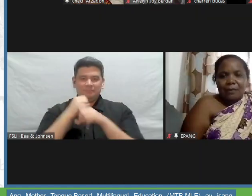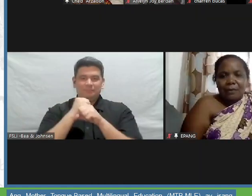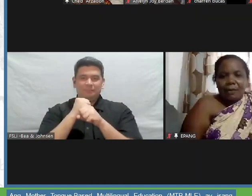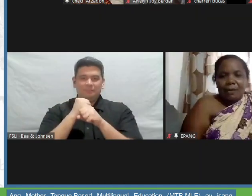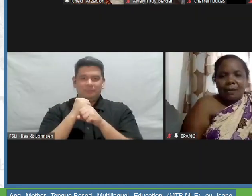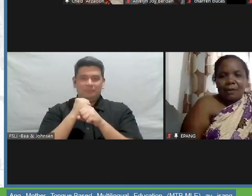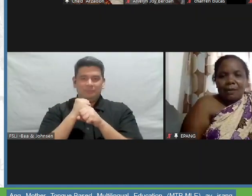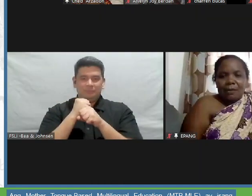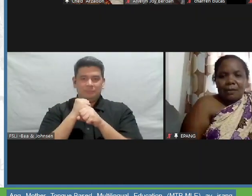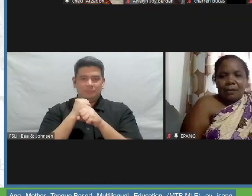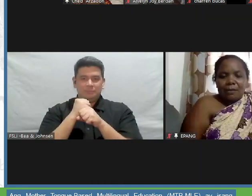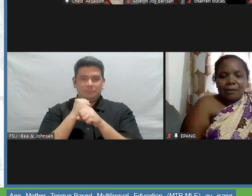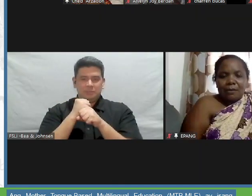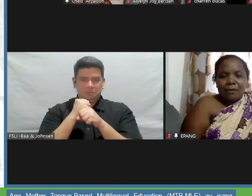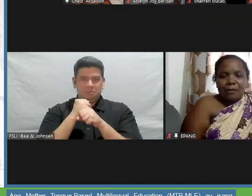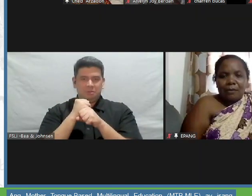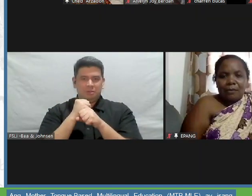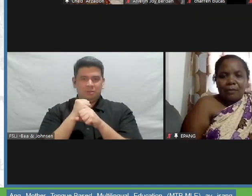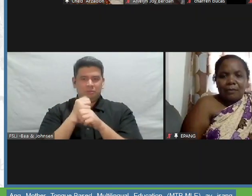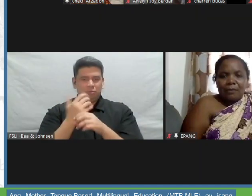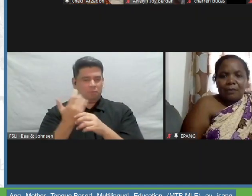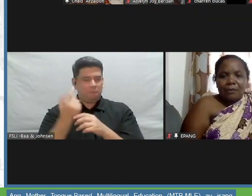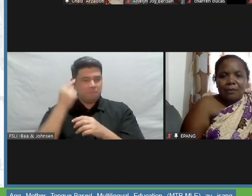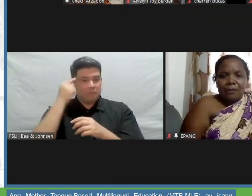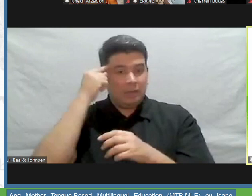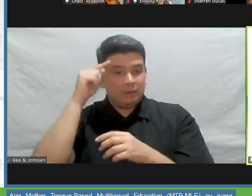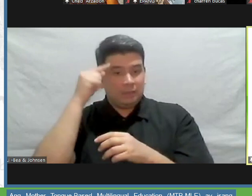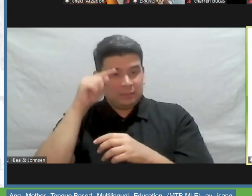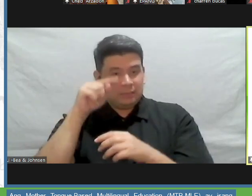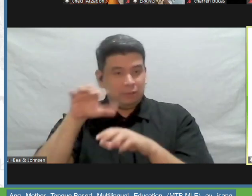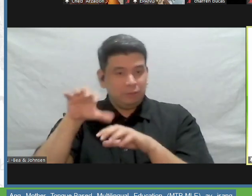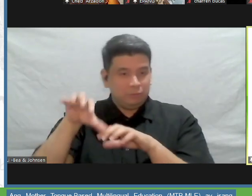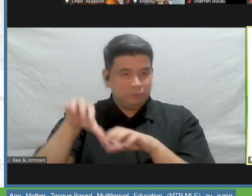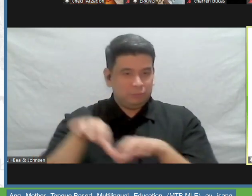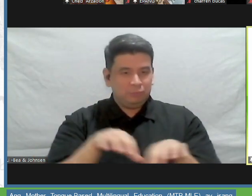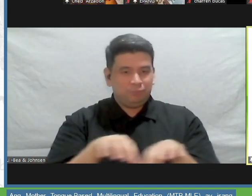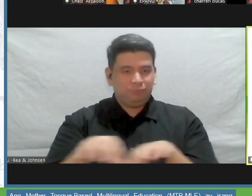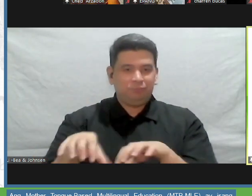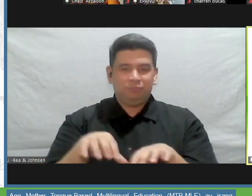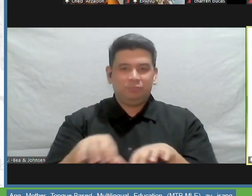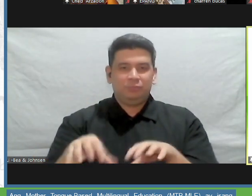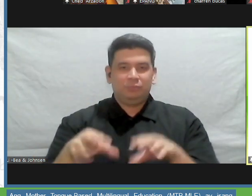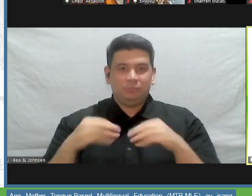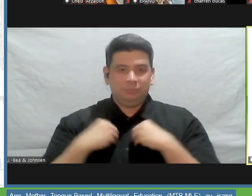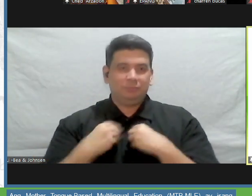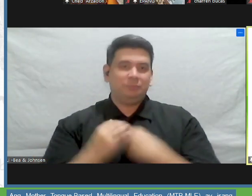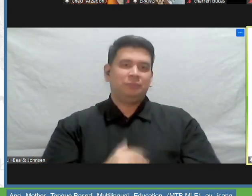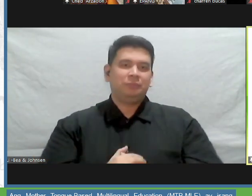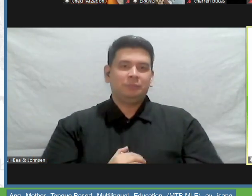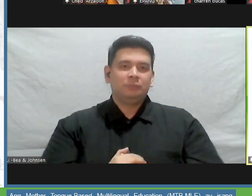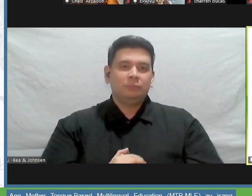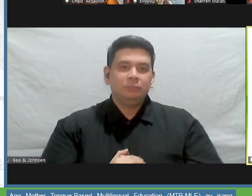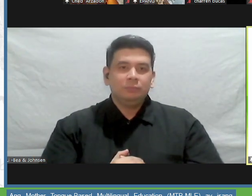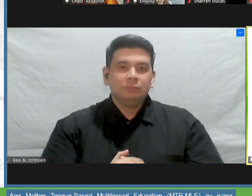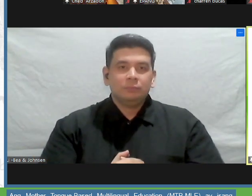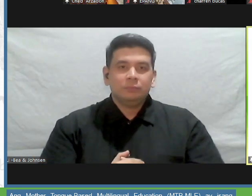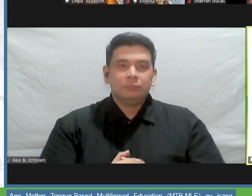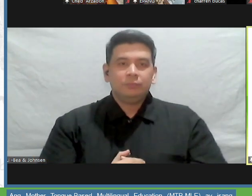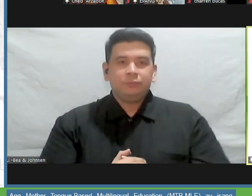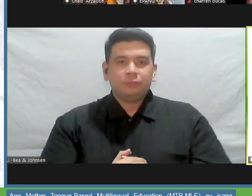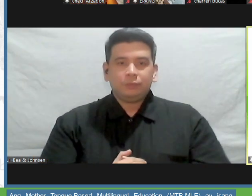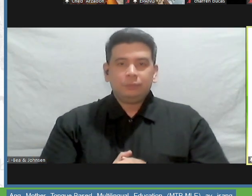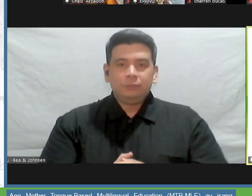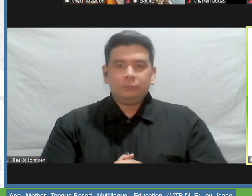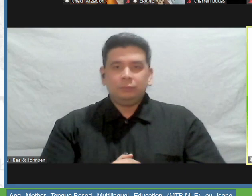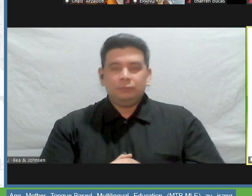to action syempre, no. Ito po ay ibabahagi sa atin ng ating kasama mula sa INET National